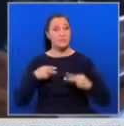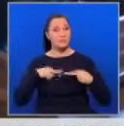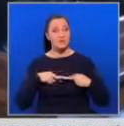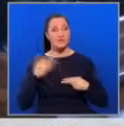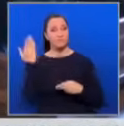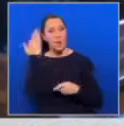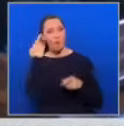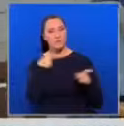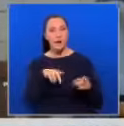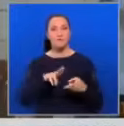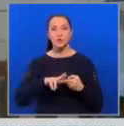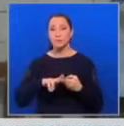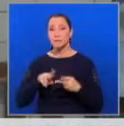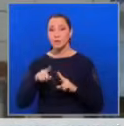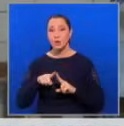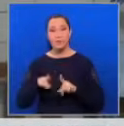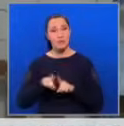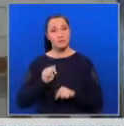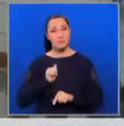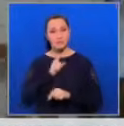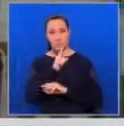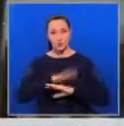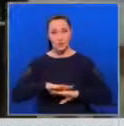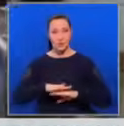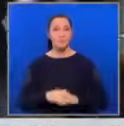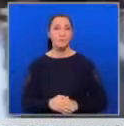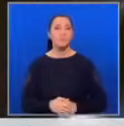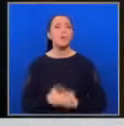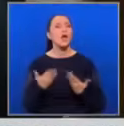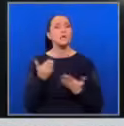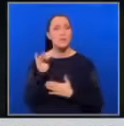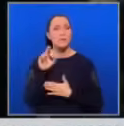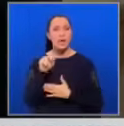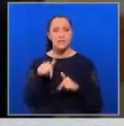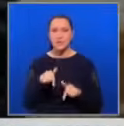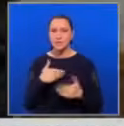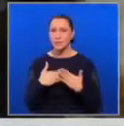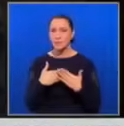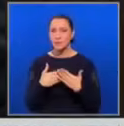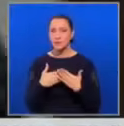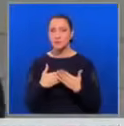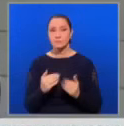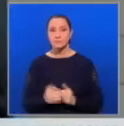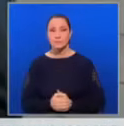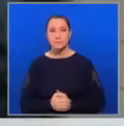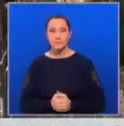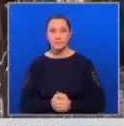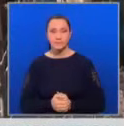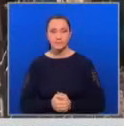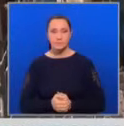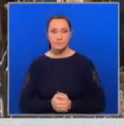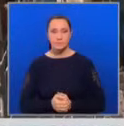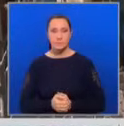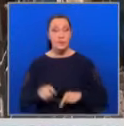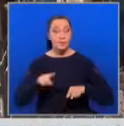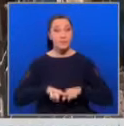обвиняемият владимир панайотов отново запази мълчание какво бихте казали днес на близките